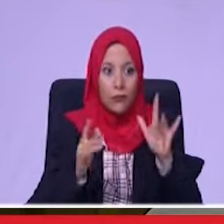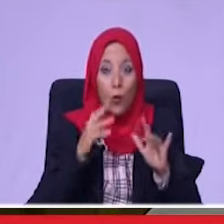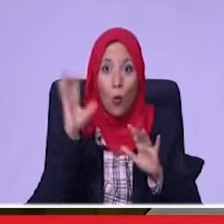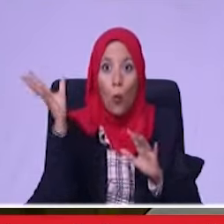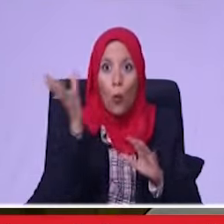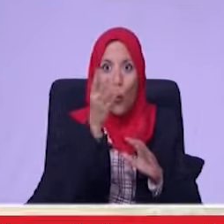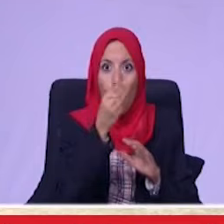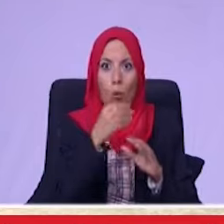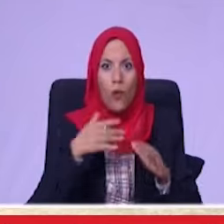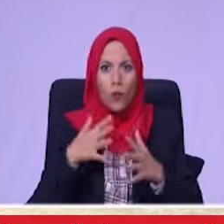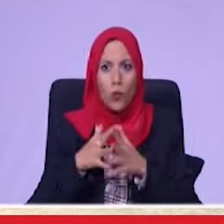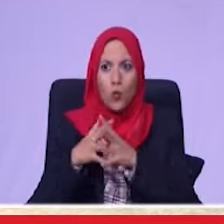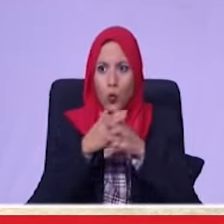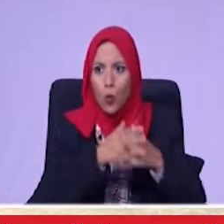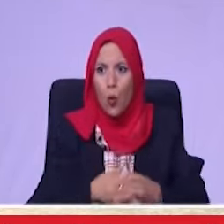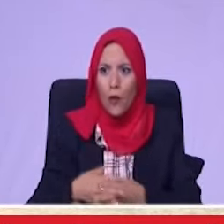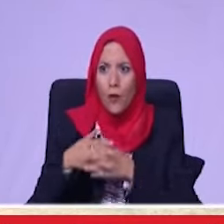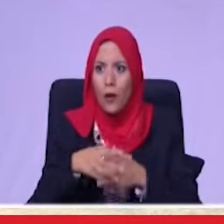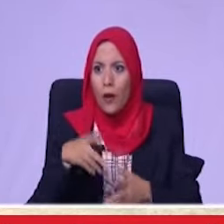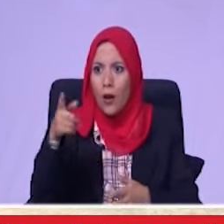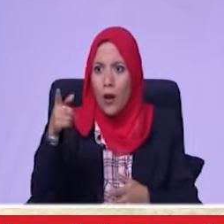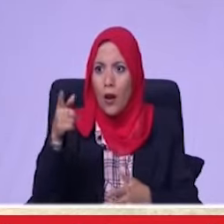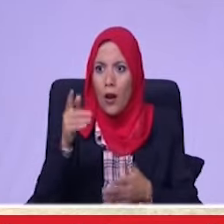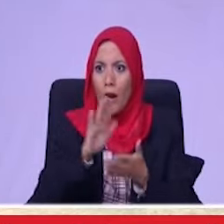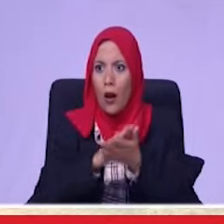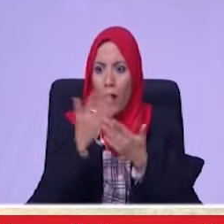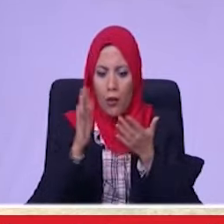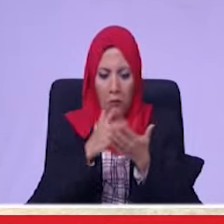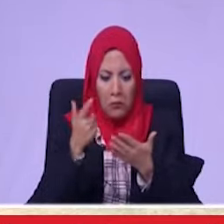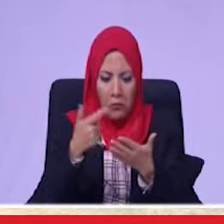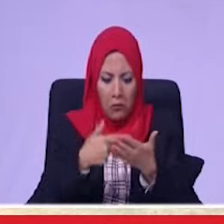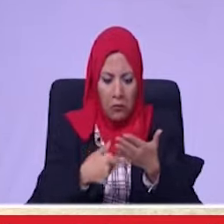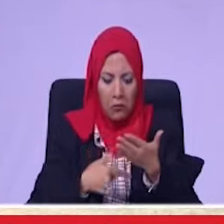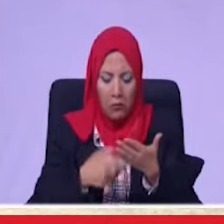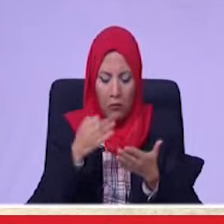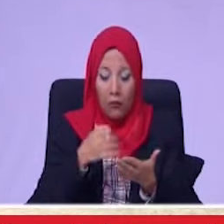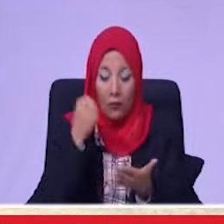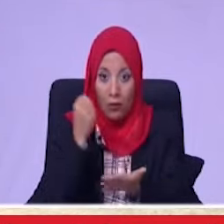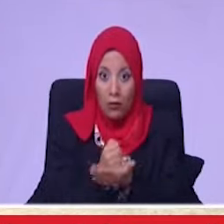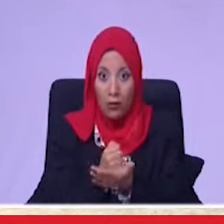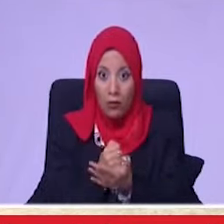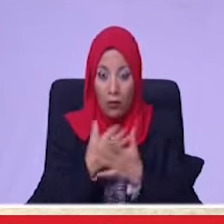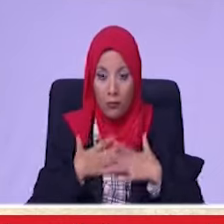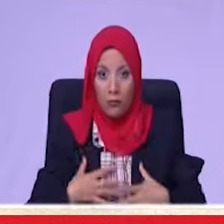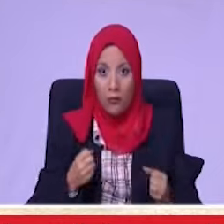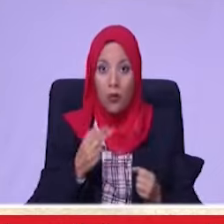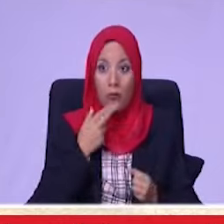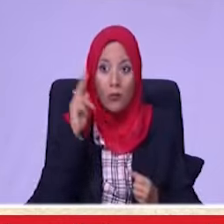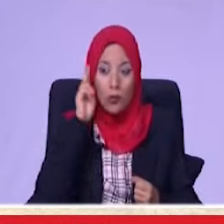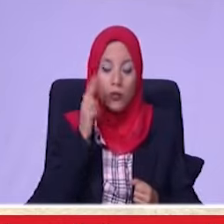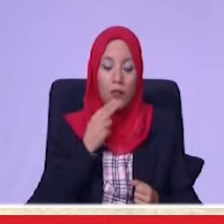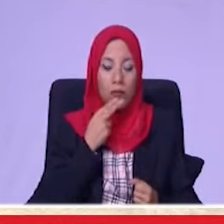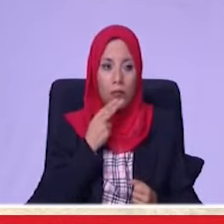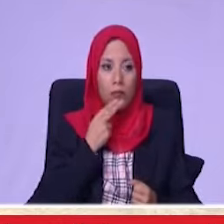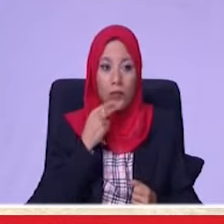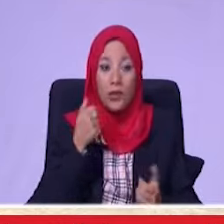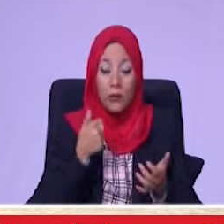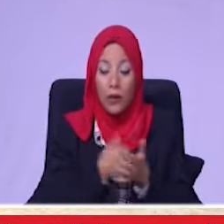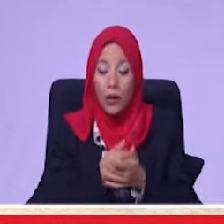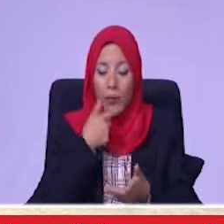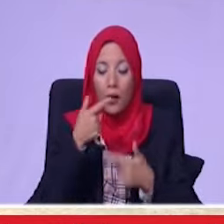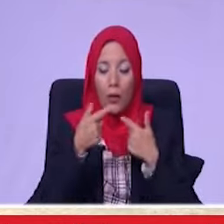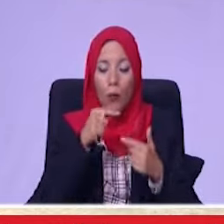السعودية والتقارير الطبية اللي عندي، لم أتخيل أن في إنسان أبكم لكنه ينطق